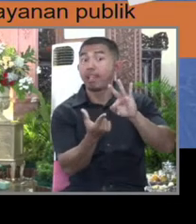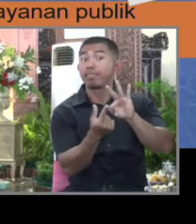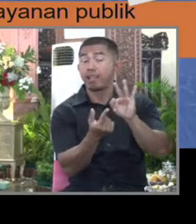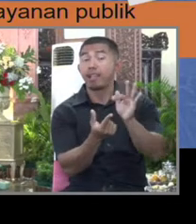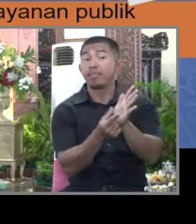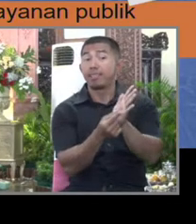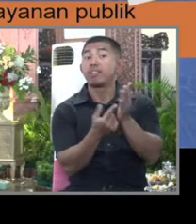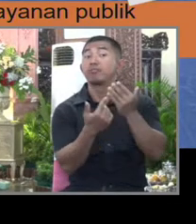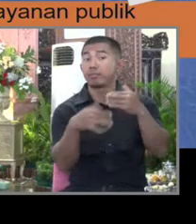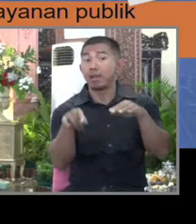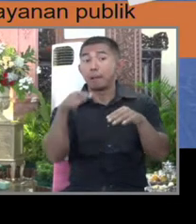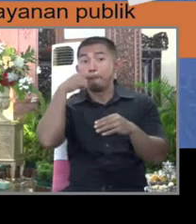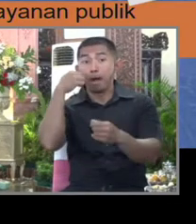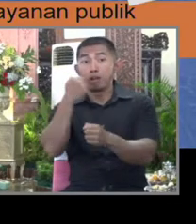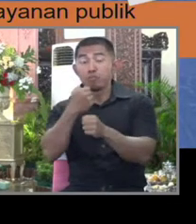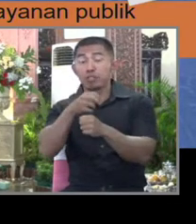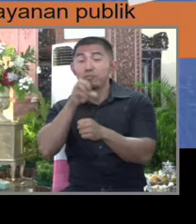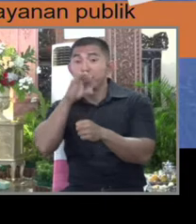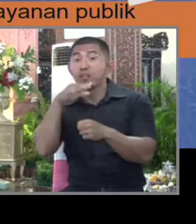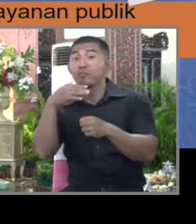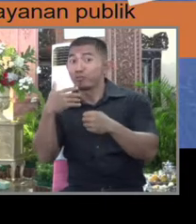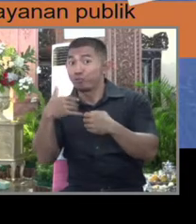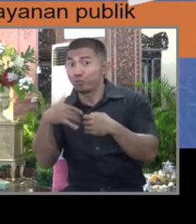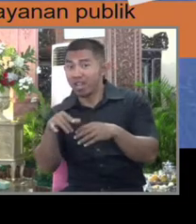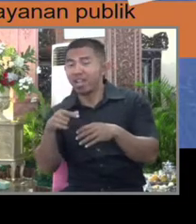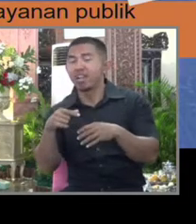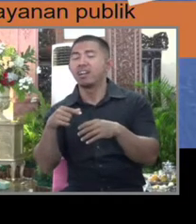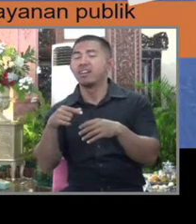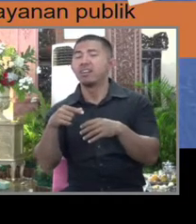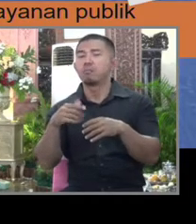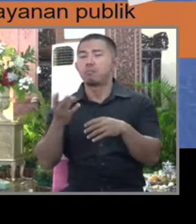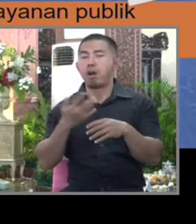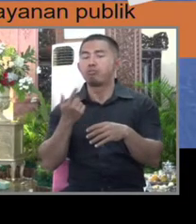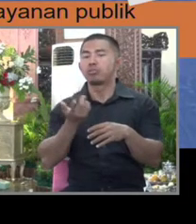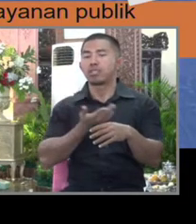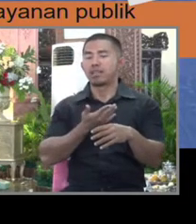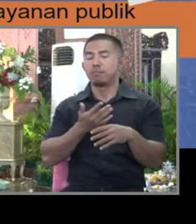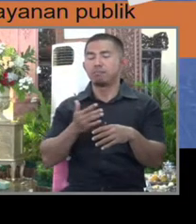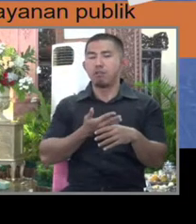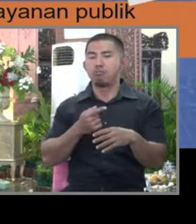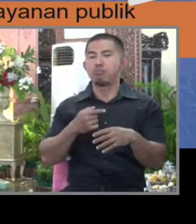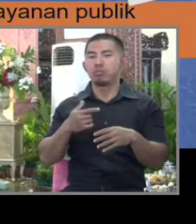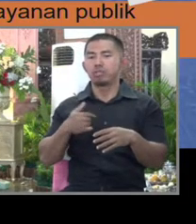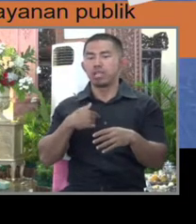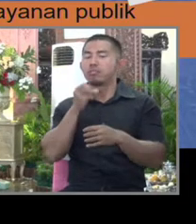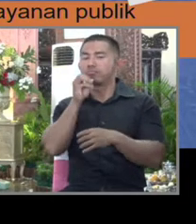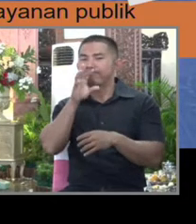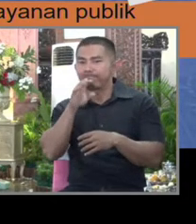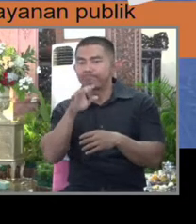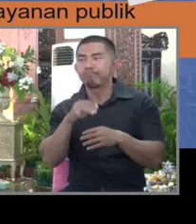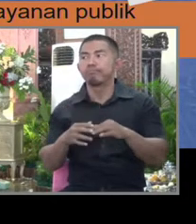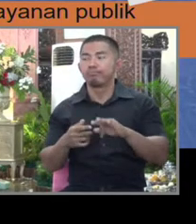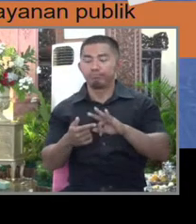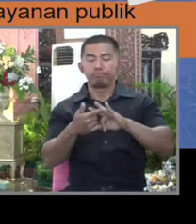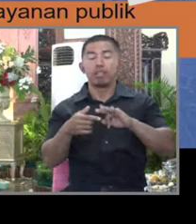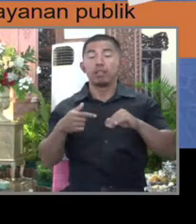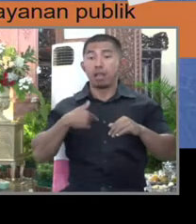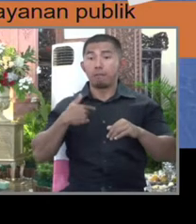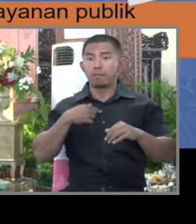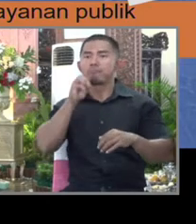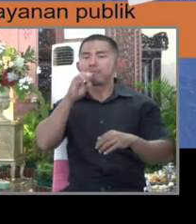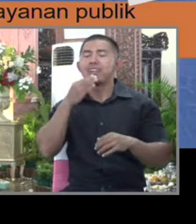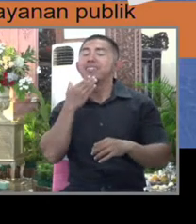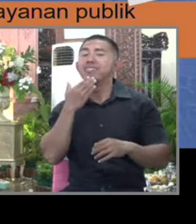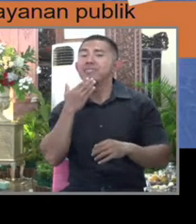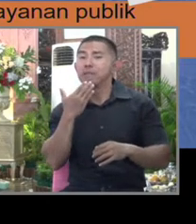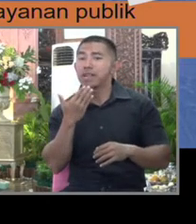yang sudah banyak di singgung lepak Gubernur tadinya mau saya sampaikan dan kami mengucapkan